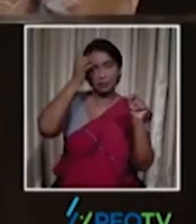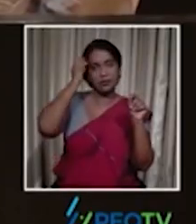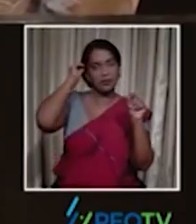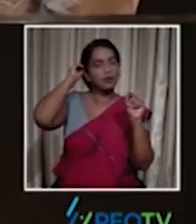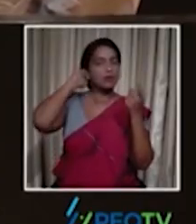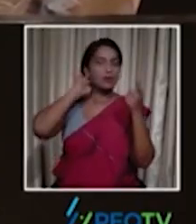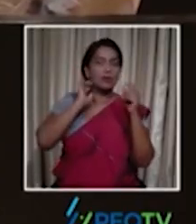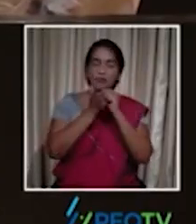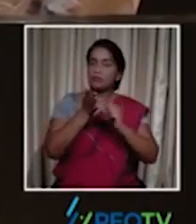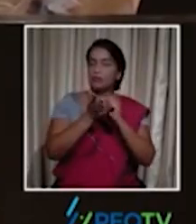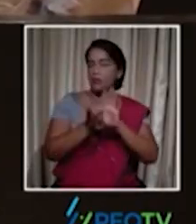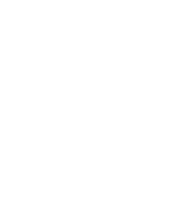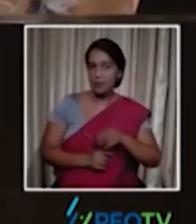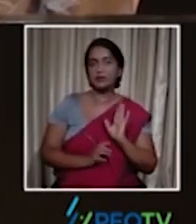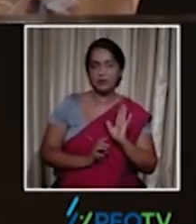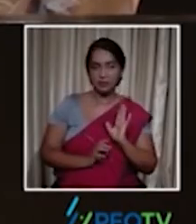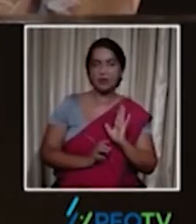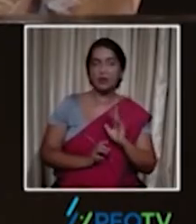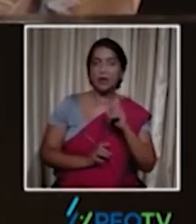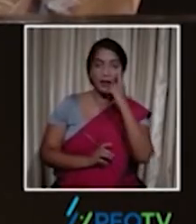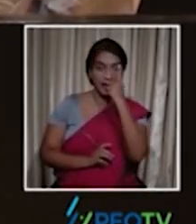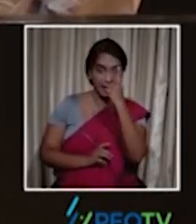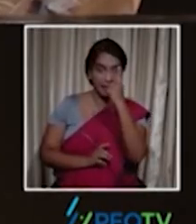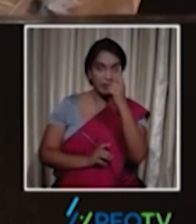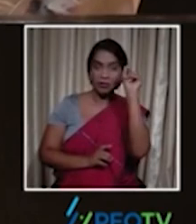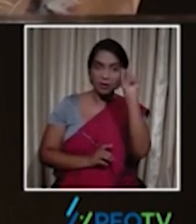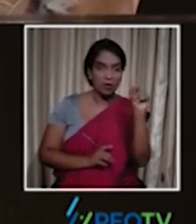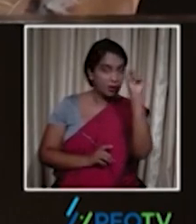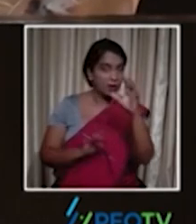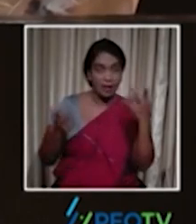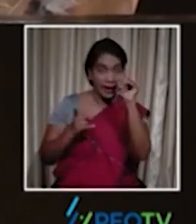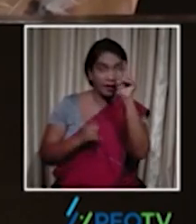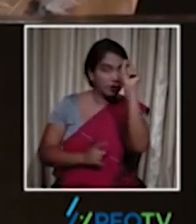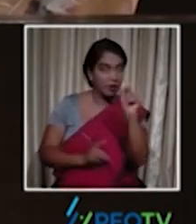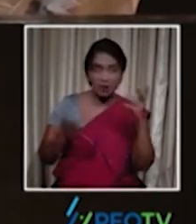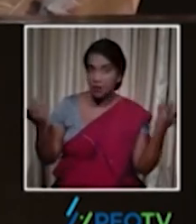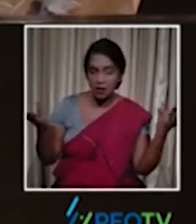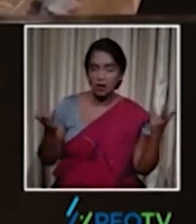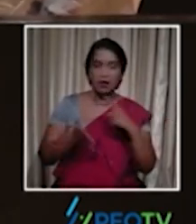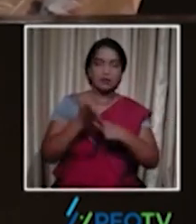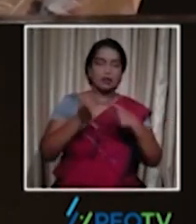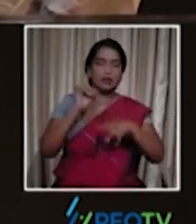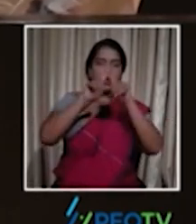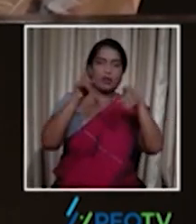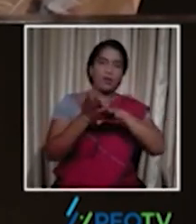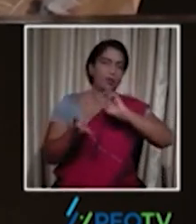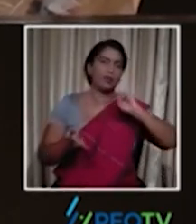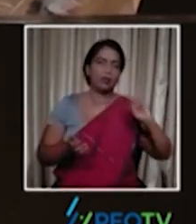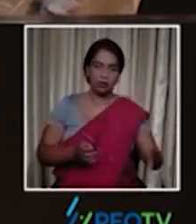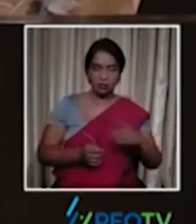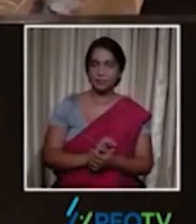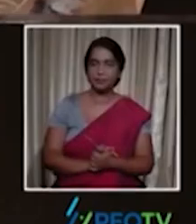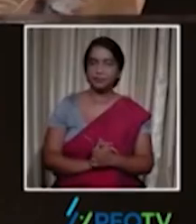ලකුණු කිරීම අනිවාර්ය වේ. එක ලකුණු කරලා නැත්නම් ඒ ඡන්ද පත්‍රිකාව අවලංගු වන බවත් මේ වෙලාවේ මම